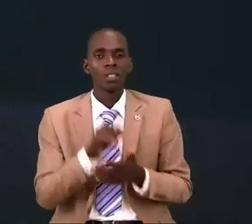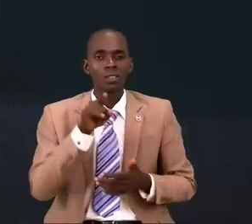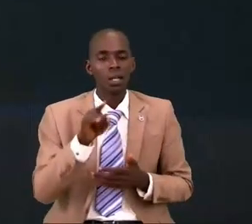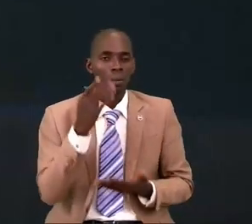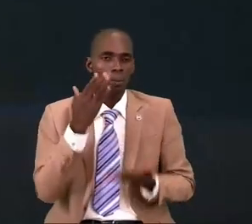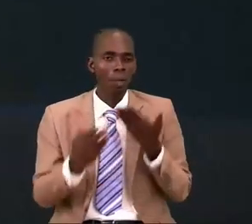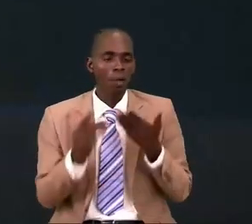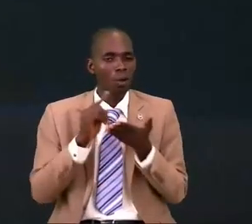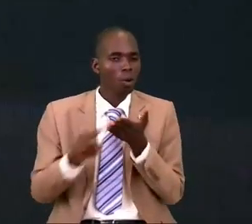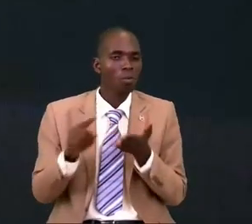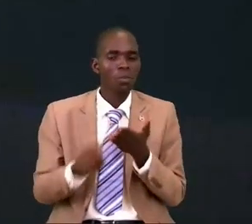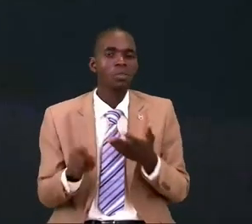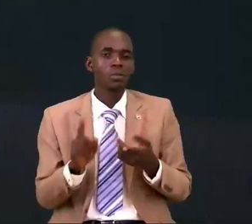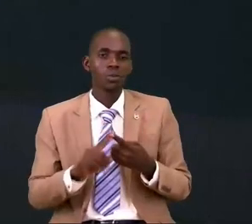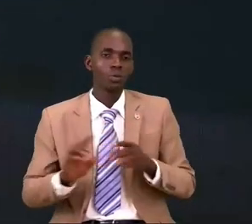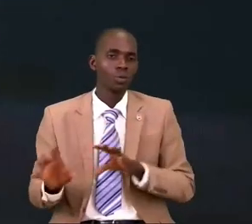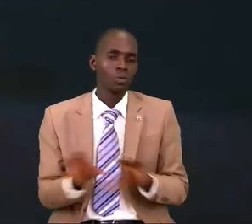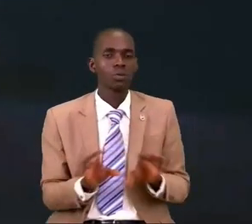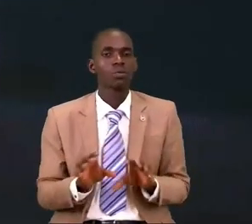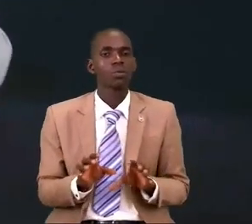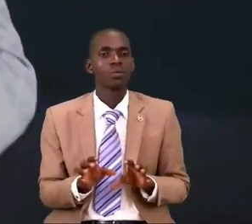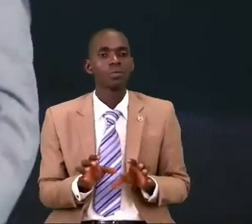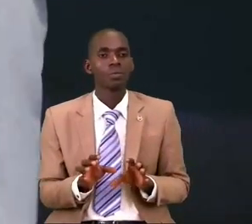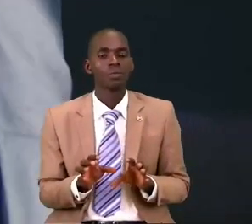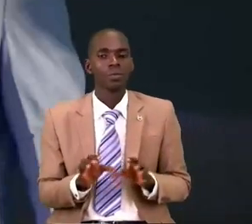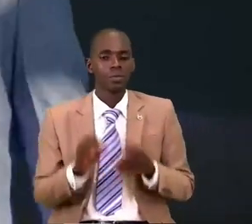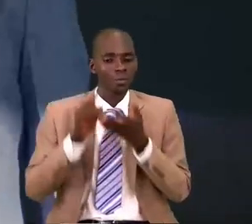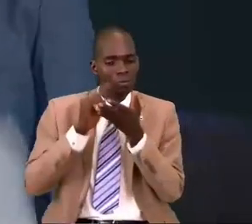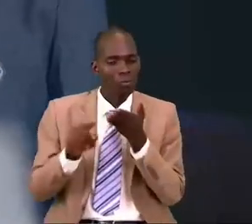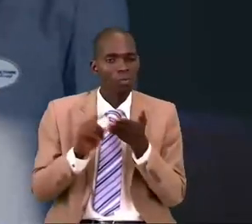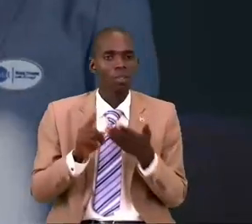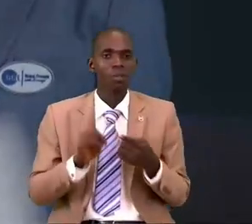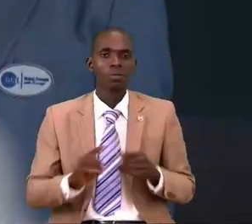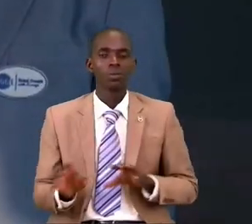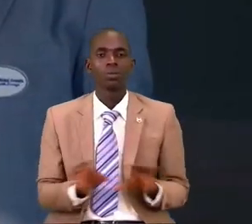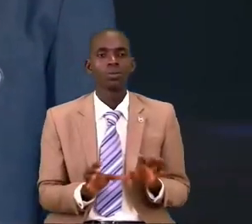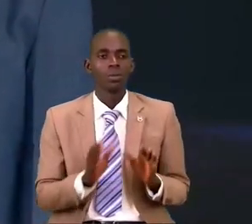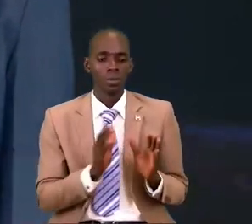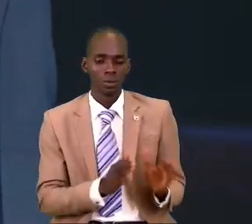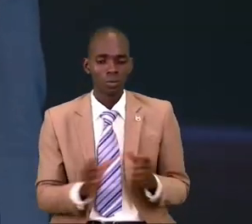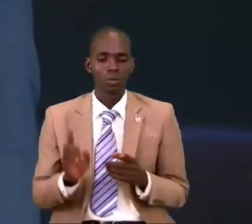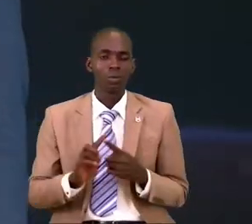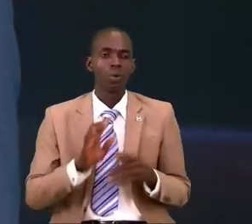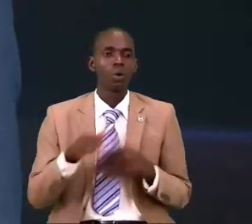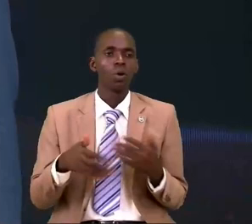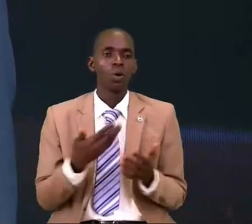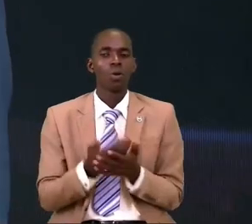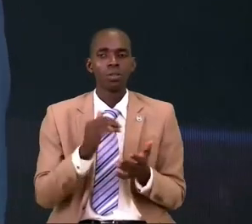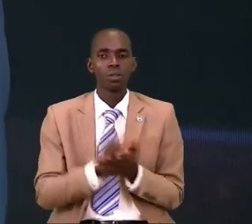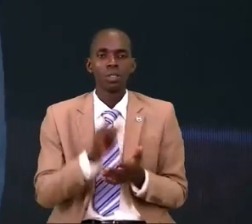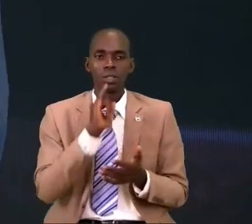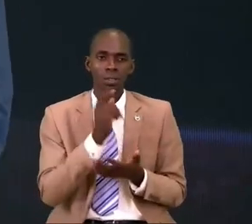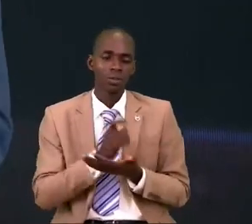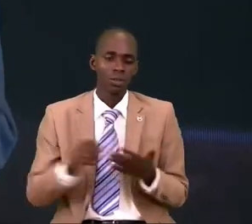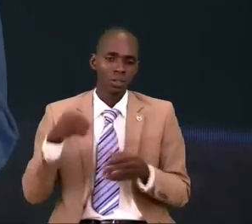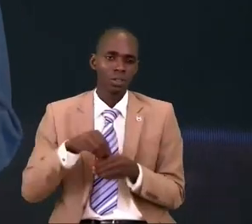Agir fidèlement, selon tout ce qui y est écrit. Car c'est alors que